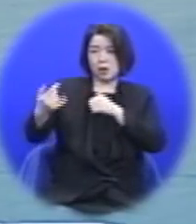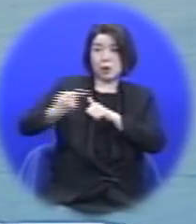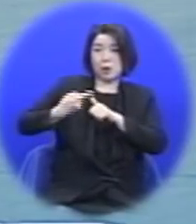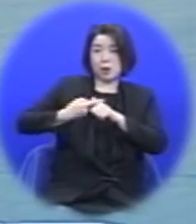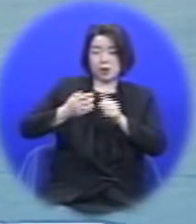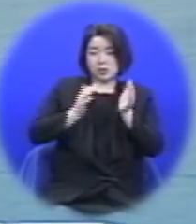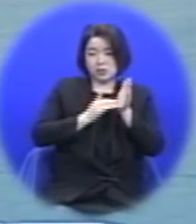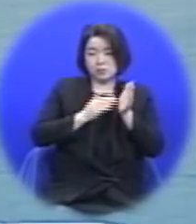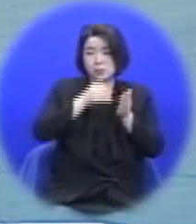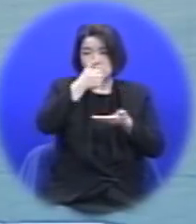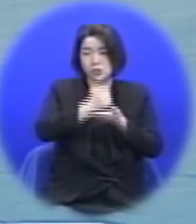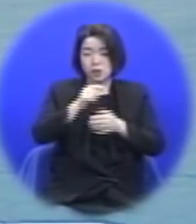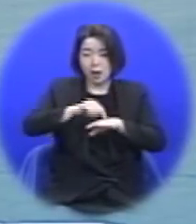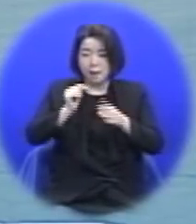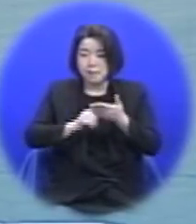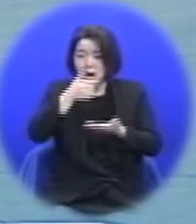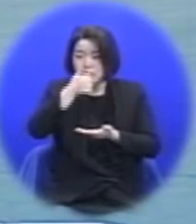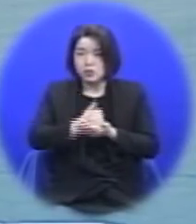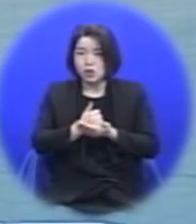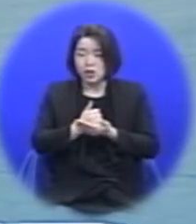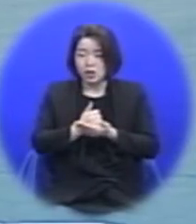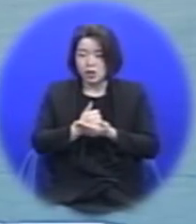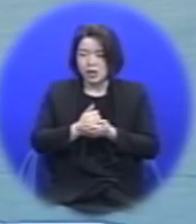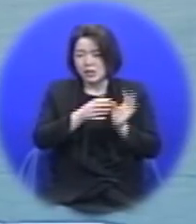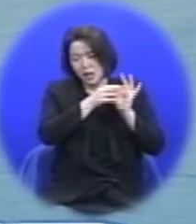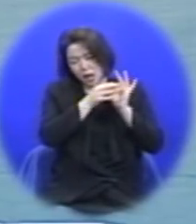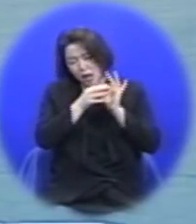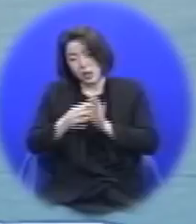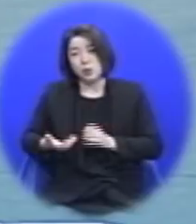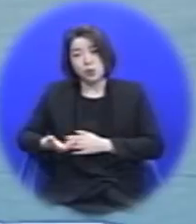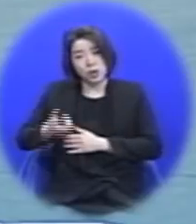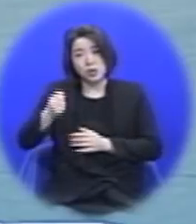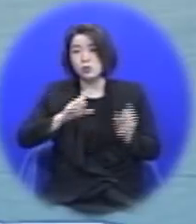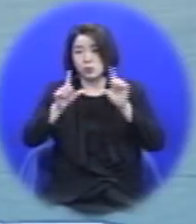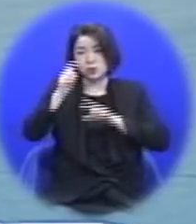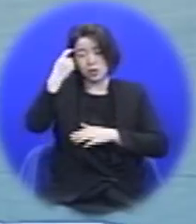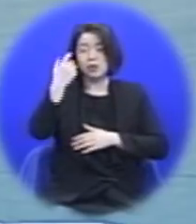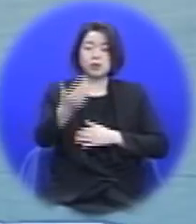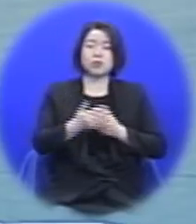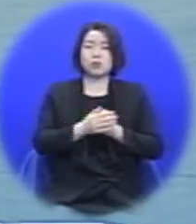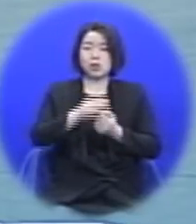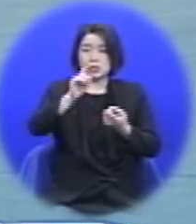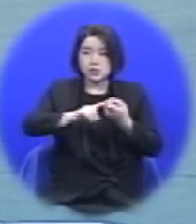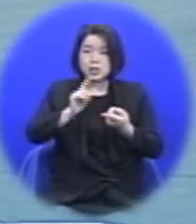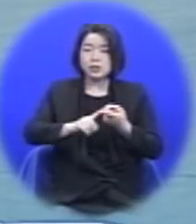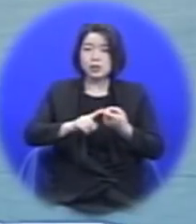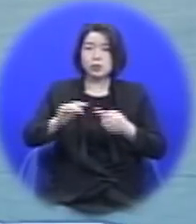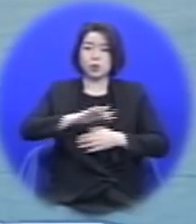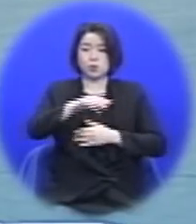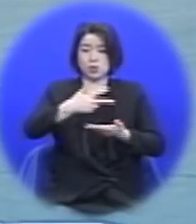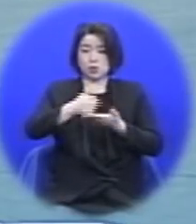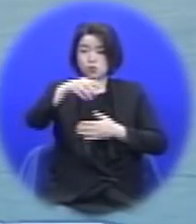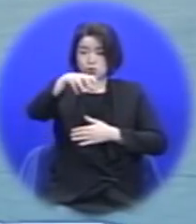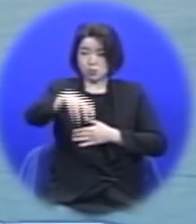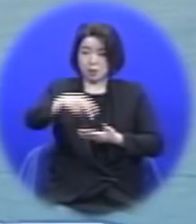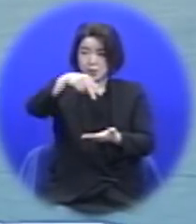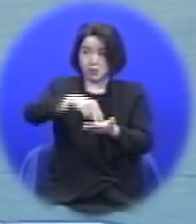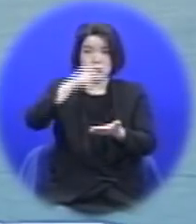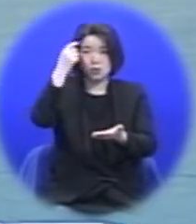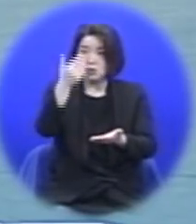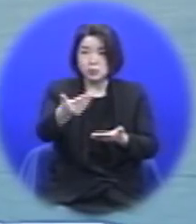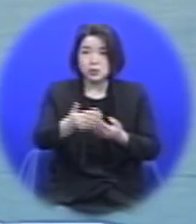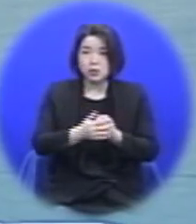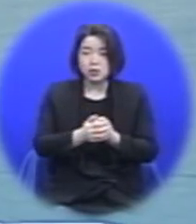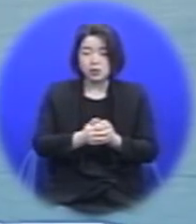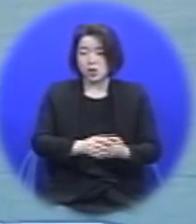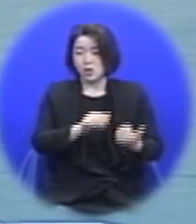죄, 마음의 죄, 그걸 품고 살 것입니까? 그 상태로 우리 주님 앞에 설 것입니까?